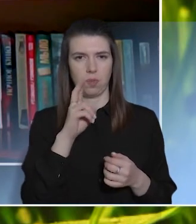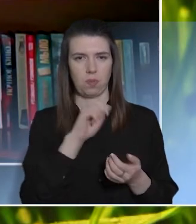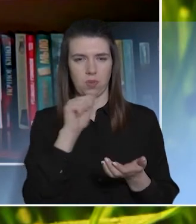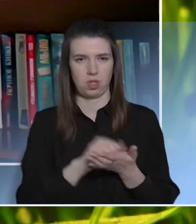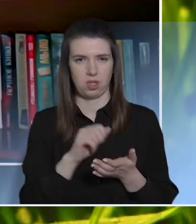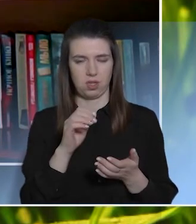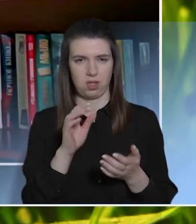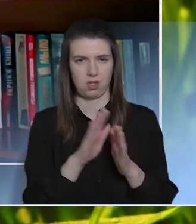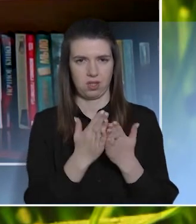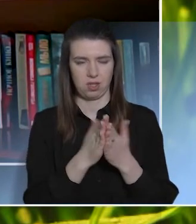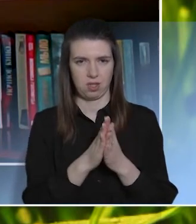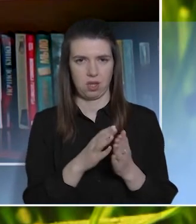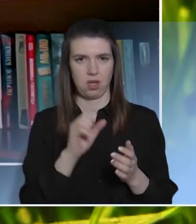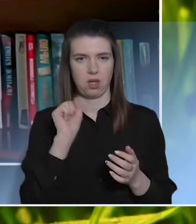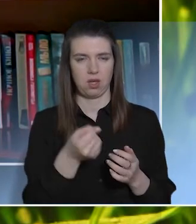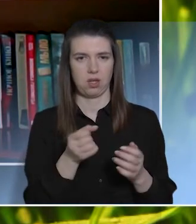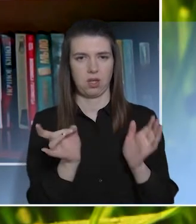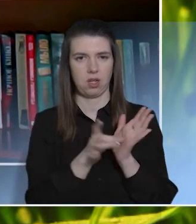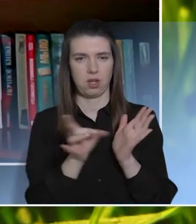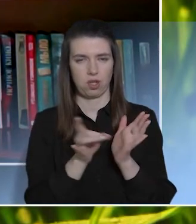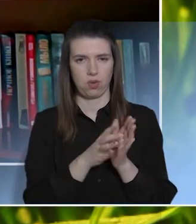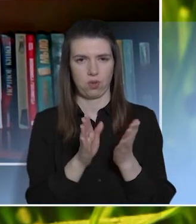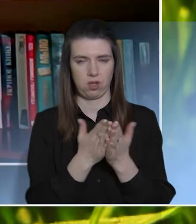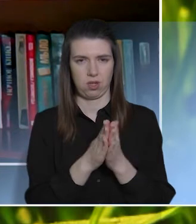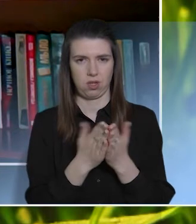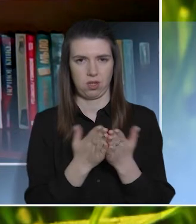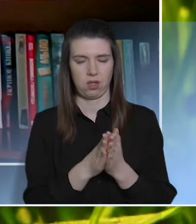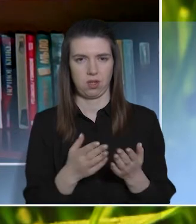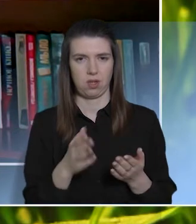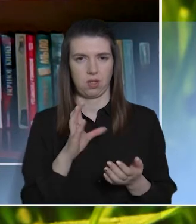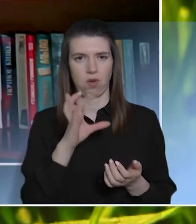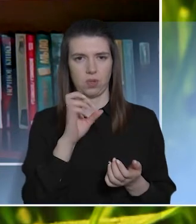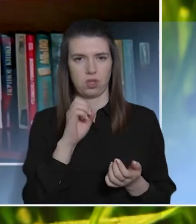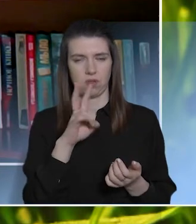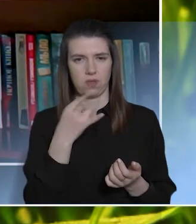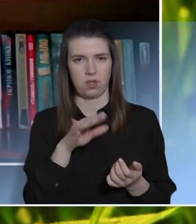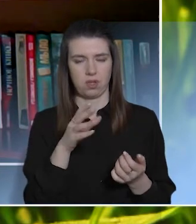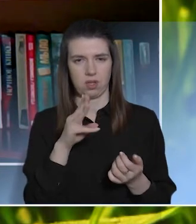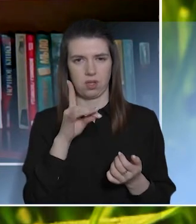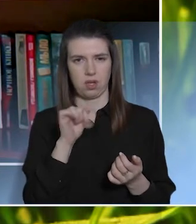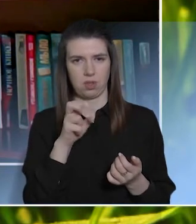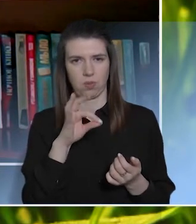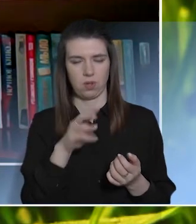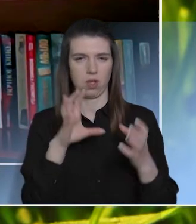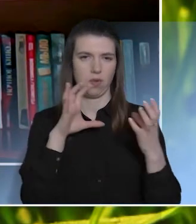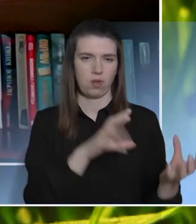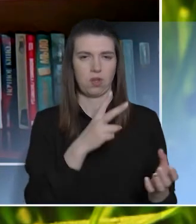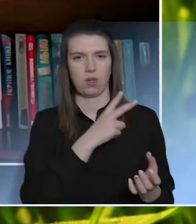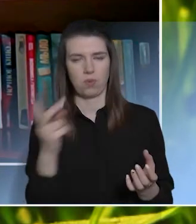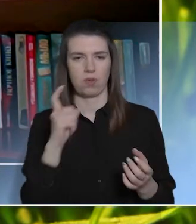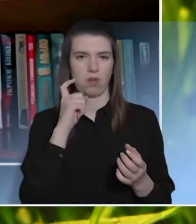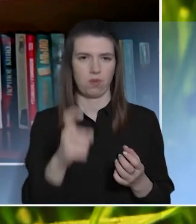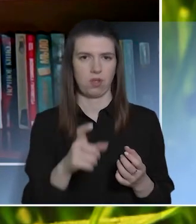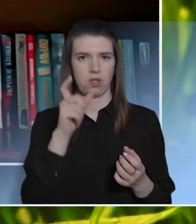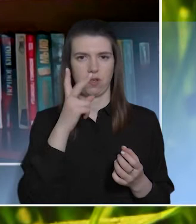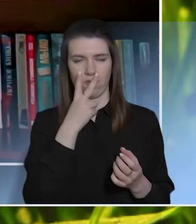печатные издания, да, не печатные книги, а электронные. Ну, вот в общественном транспорте достаточно просто в автобус, троллейбус,